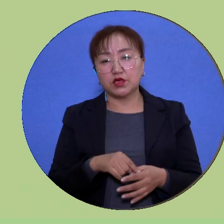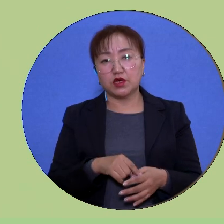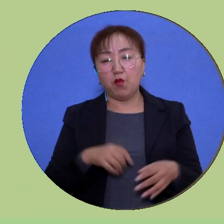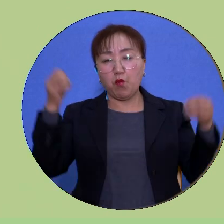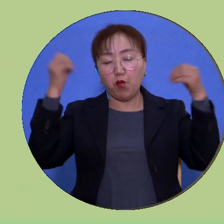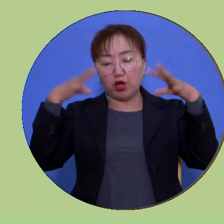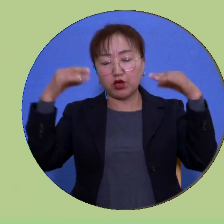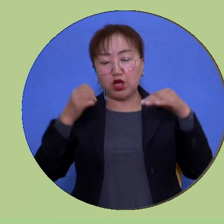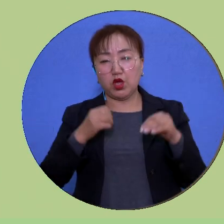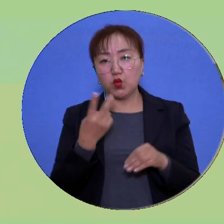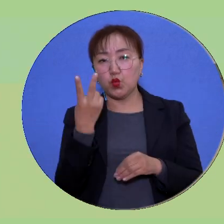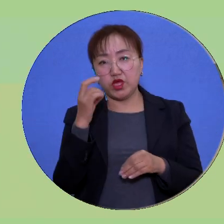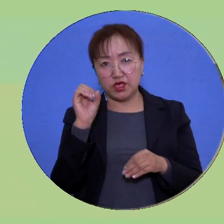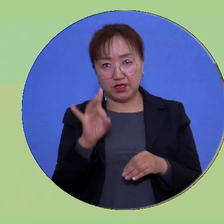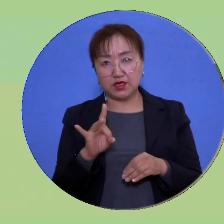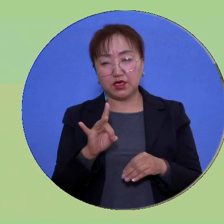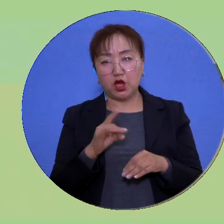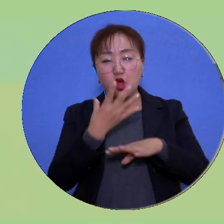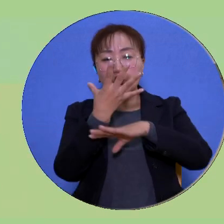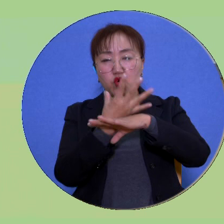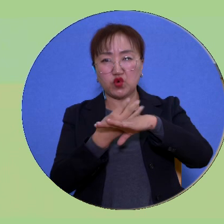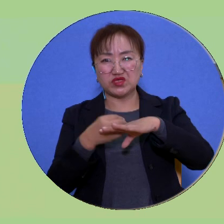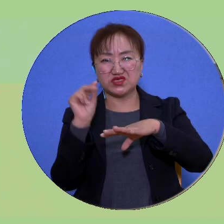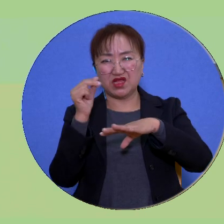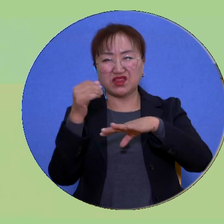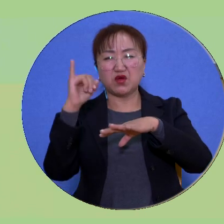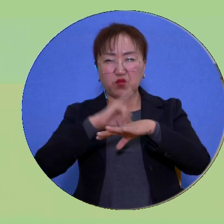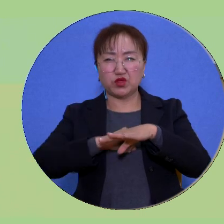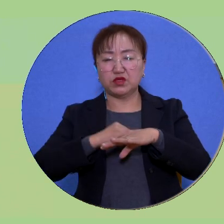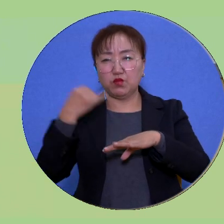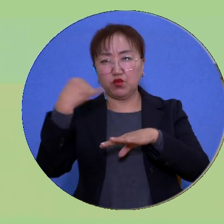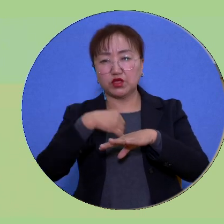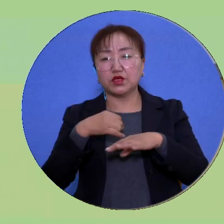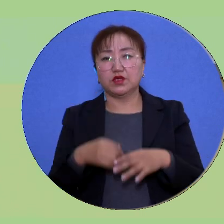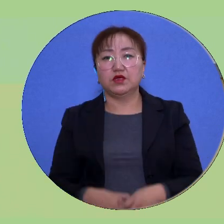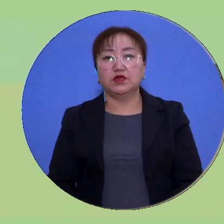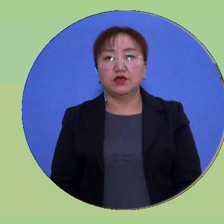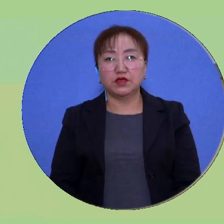སྤོན